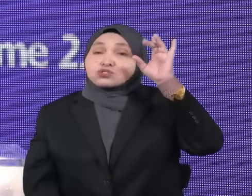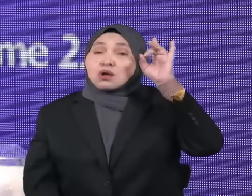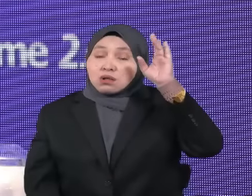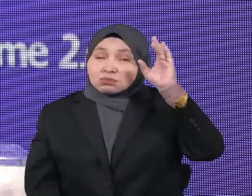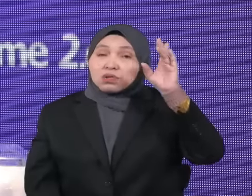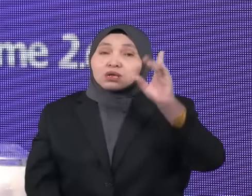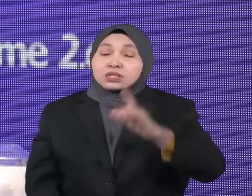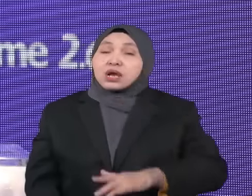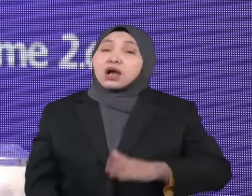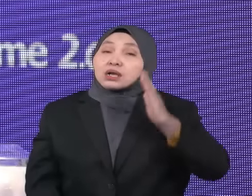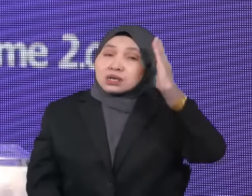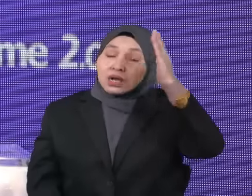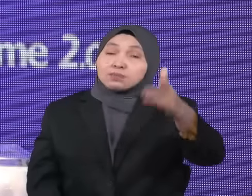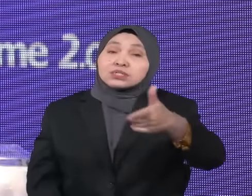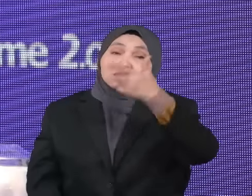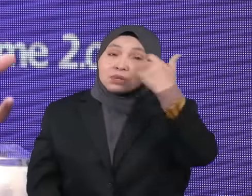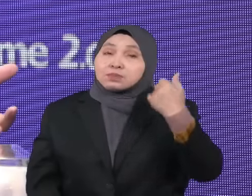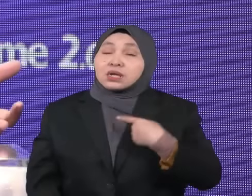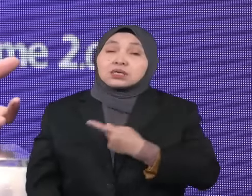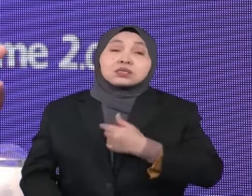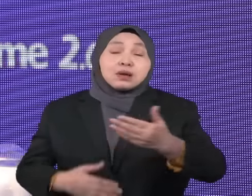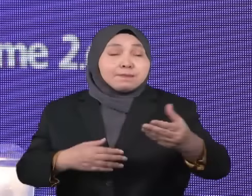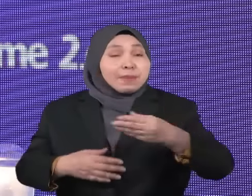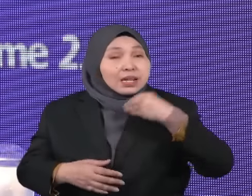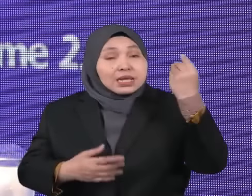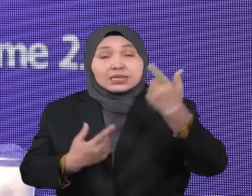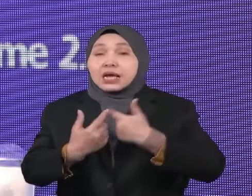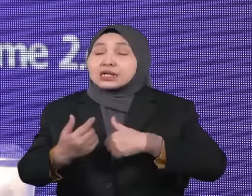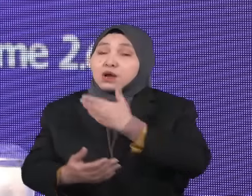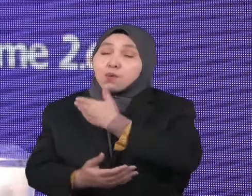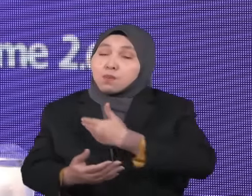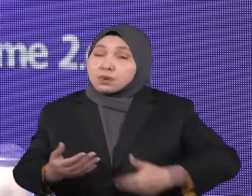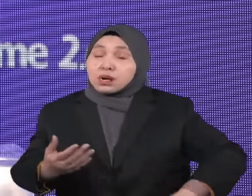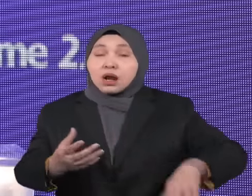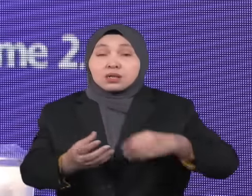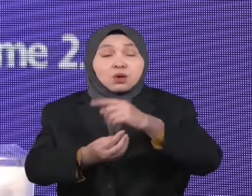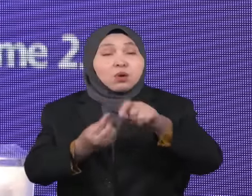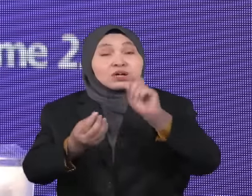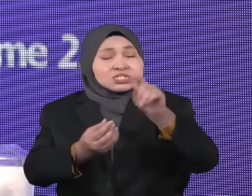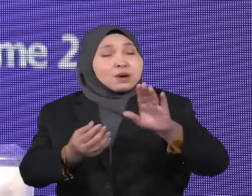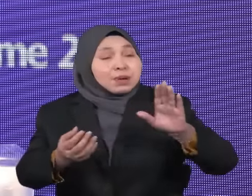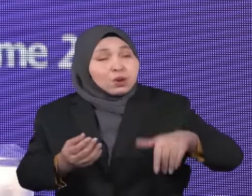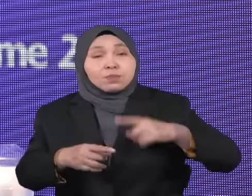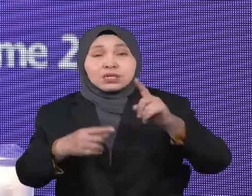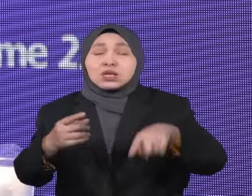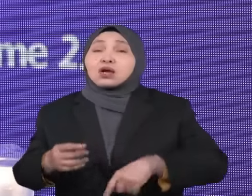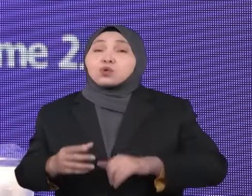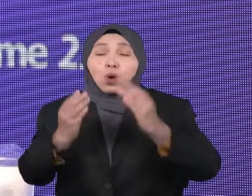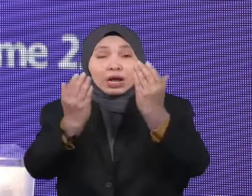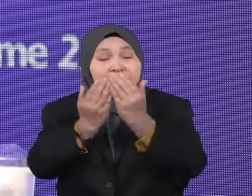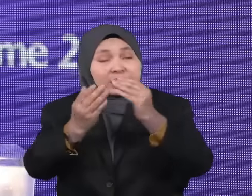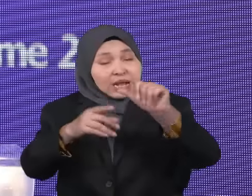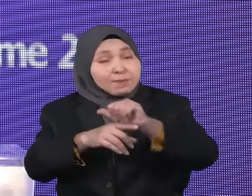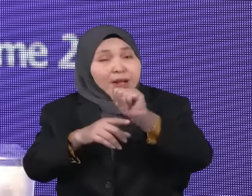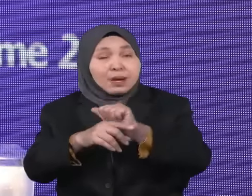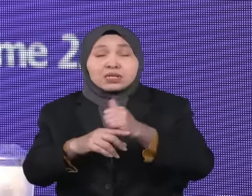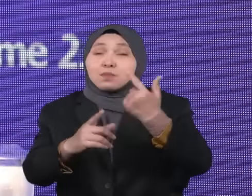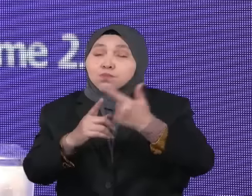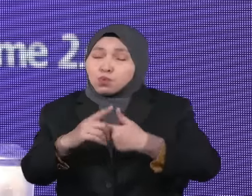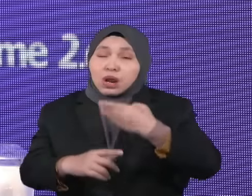ianya akan menyebabkan kan kita balik daripada umrah ataupun haj, ataupun kalau yang belum pergi umrah, doa ini diamalkan, yeah, pada bulan Ramadan, pada